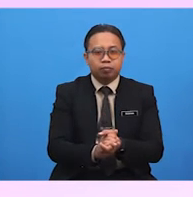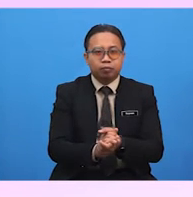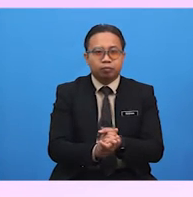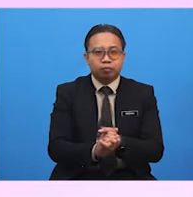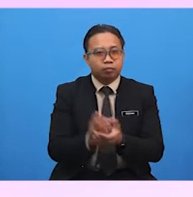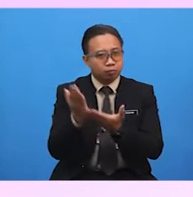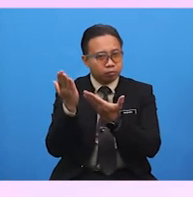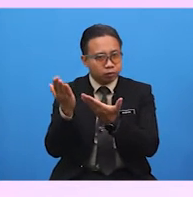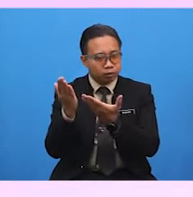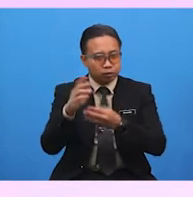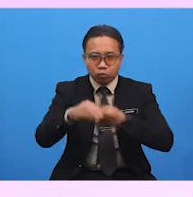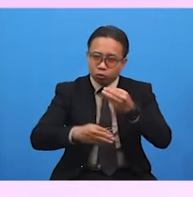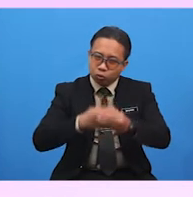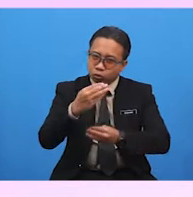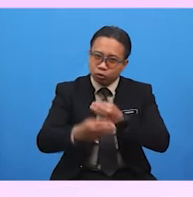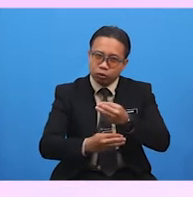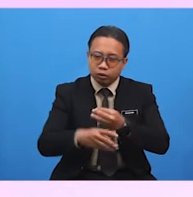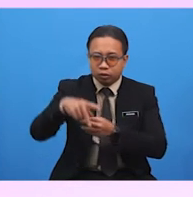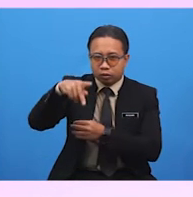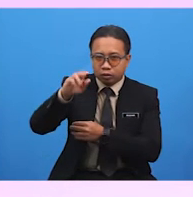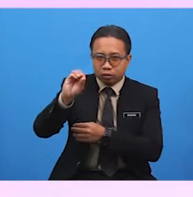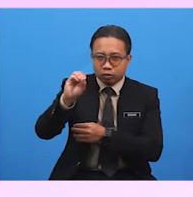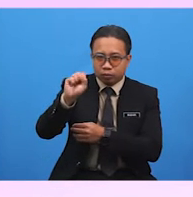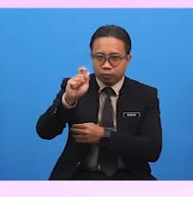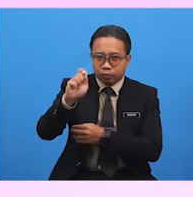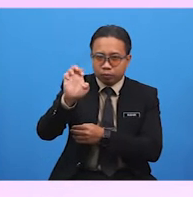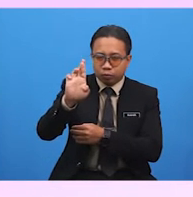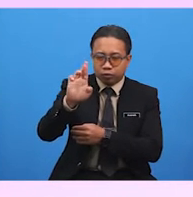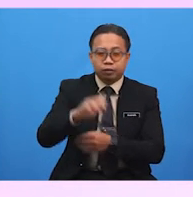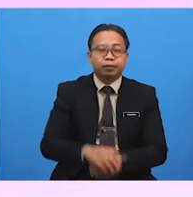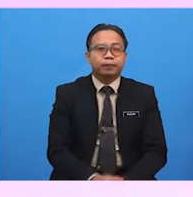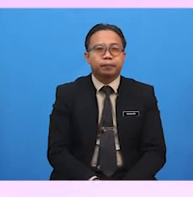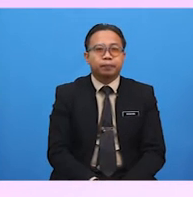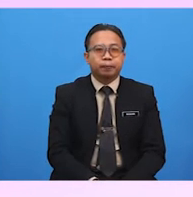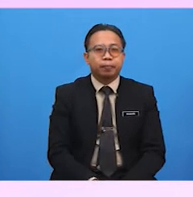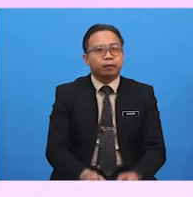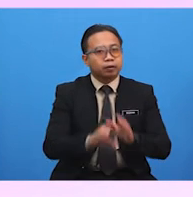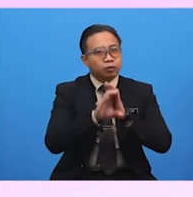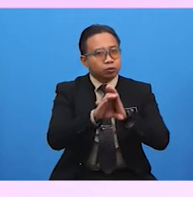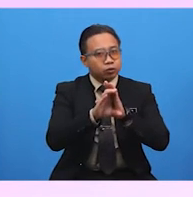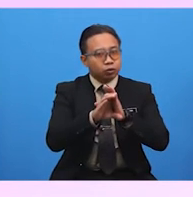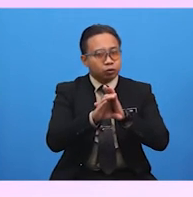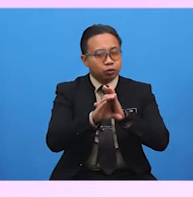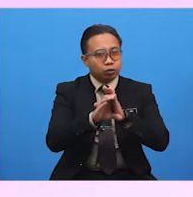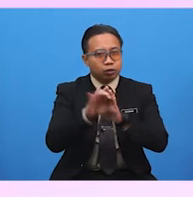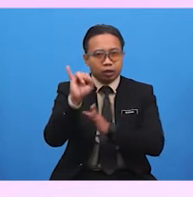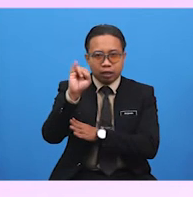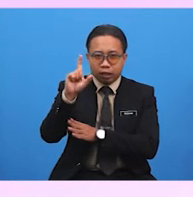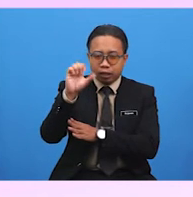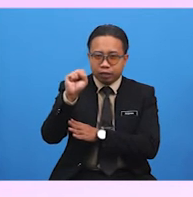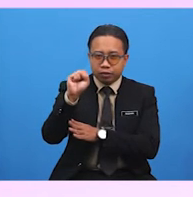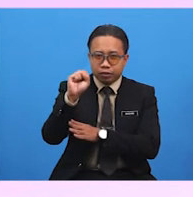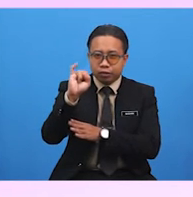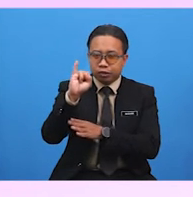korporat, pembungkusan dan poster. Manakala, antara contoh ilustrasi industri